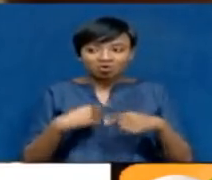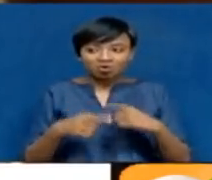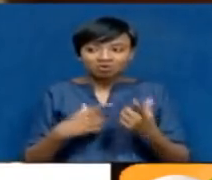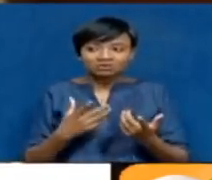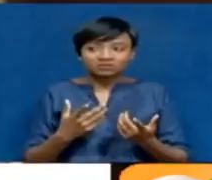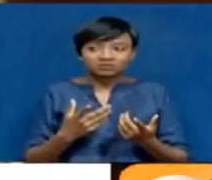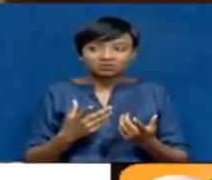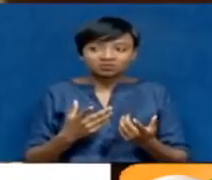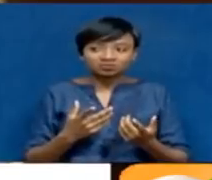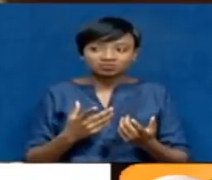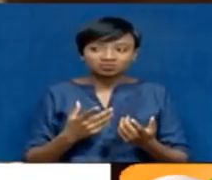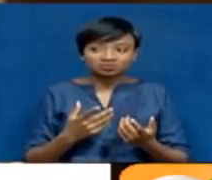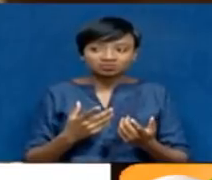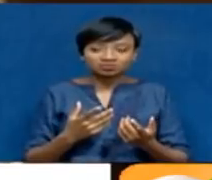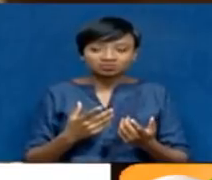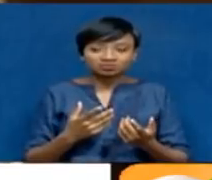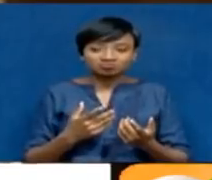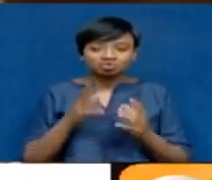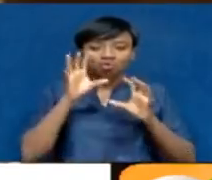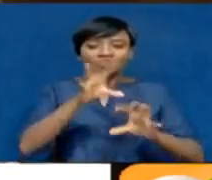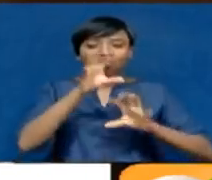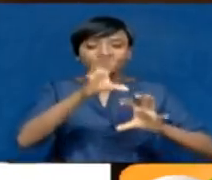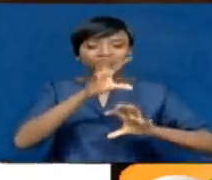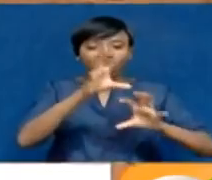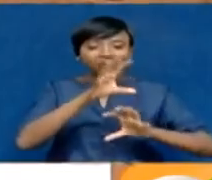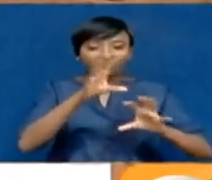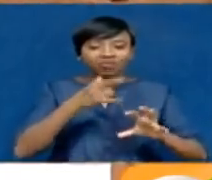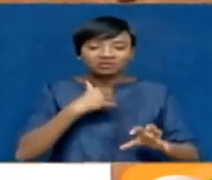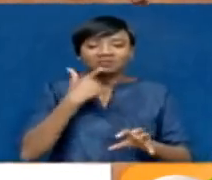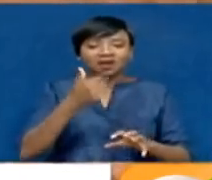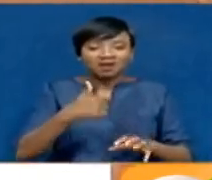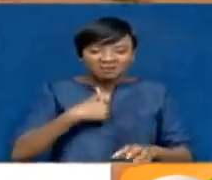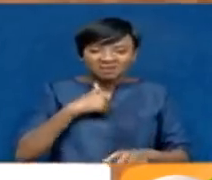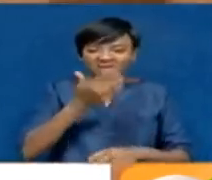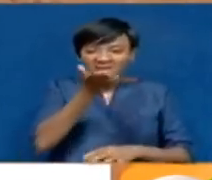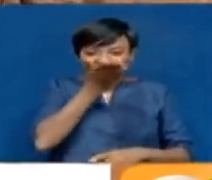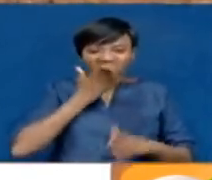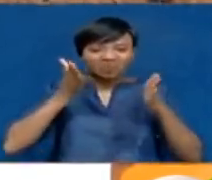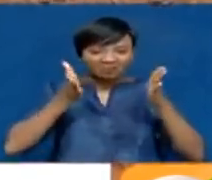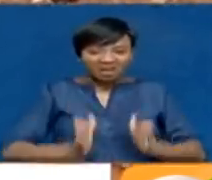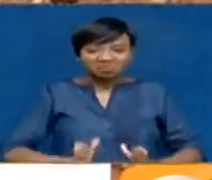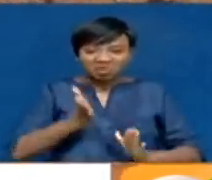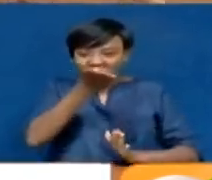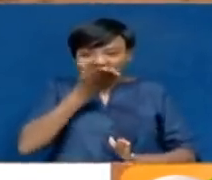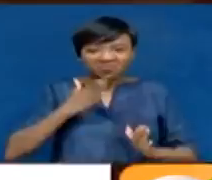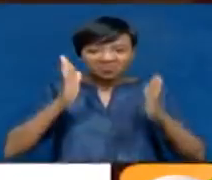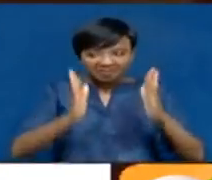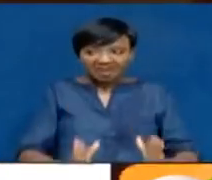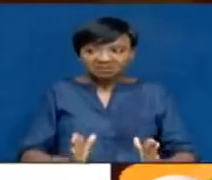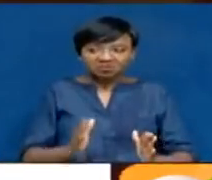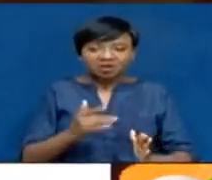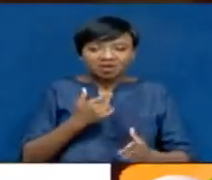kwa barabara au ya potapota. Wananitusi ati mimi ni mchawe, ati nini nabeba sanduku kupita kwa